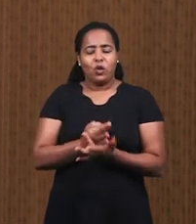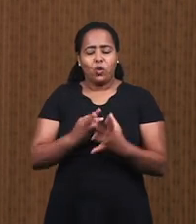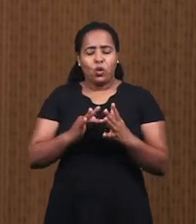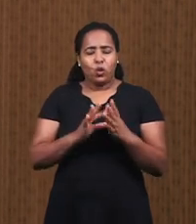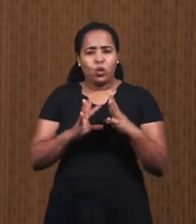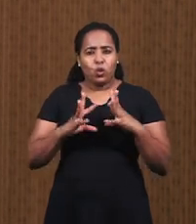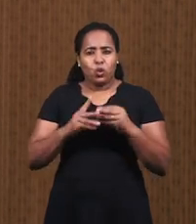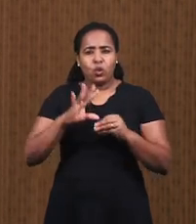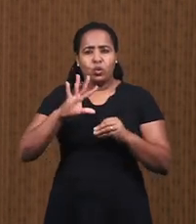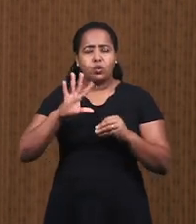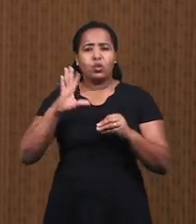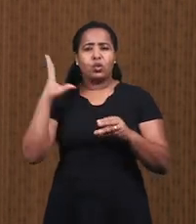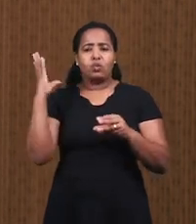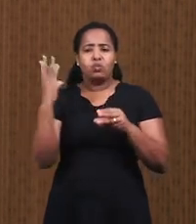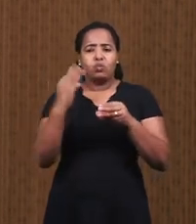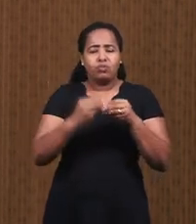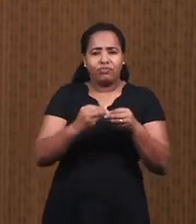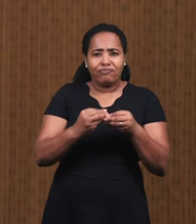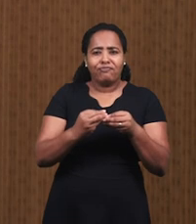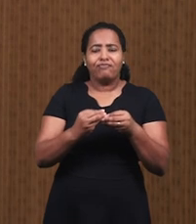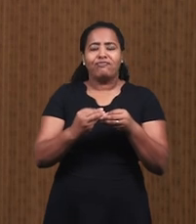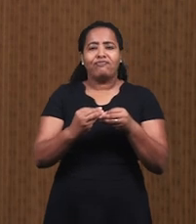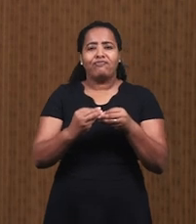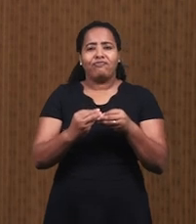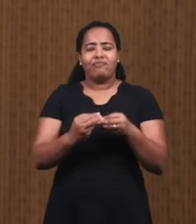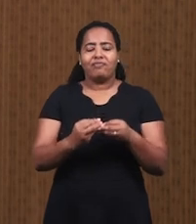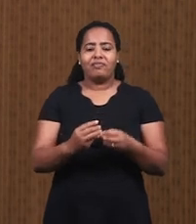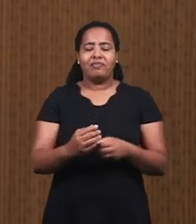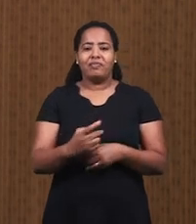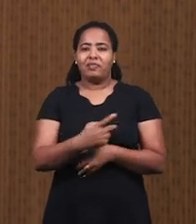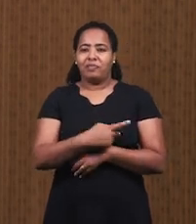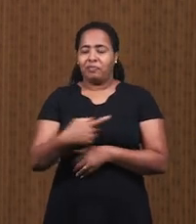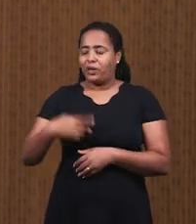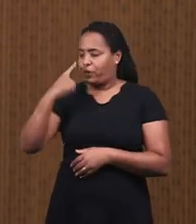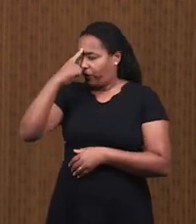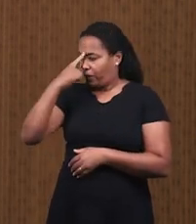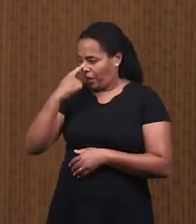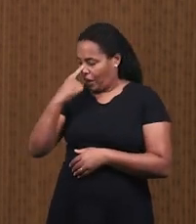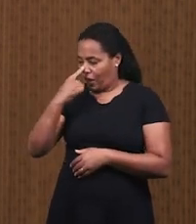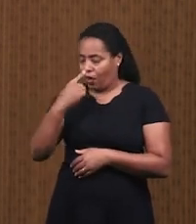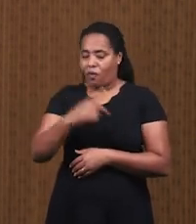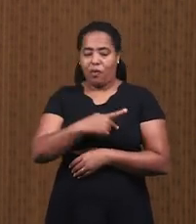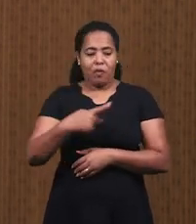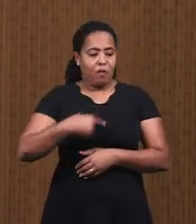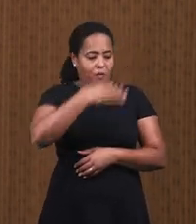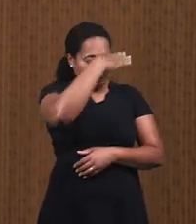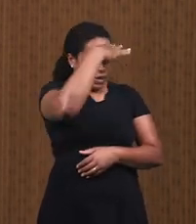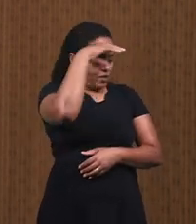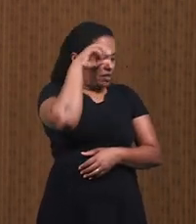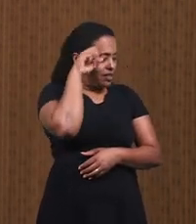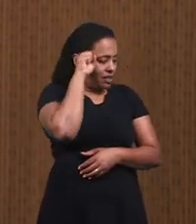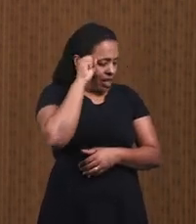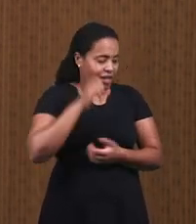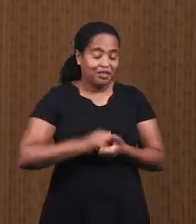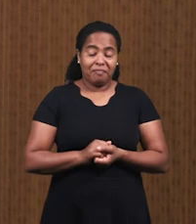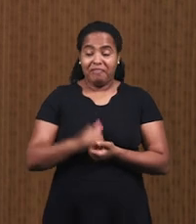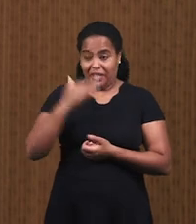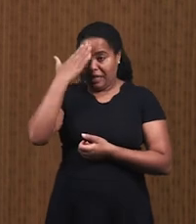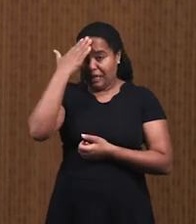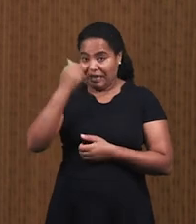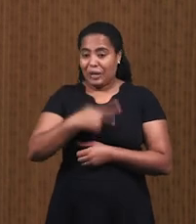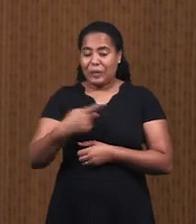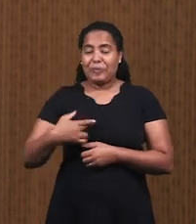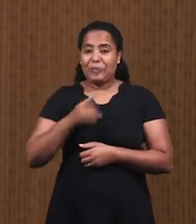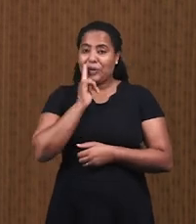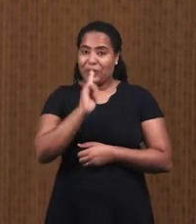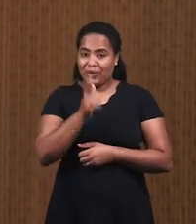Все в этом резюмируется. Пастор Даниил, пастор Сержу, я знаю, что пастор